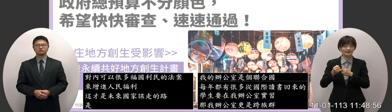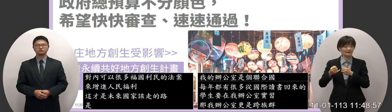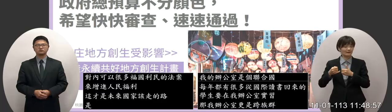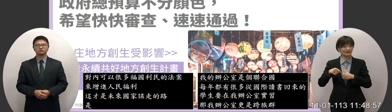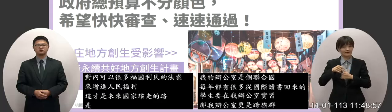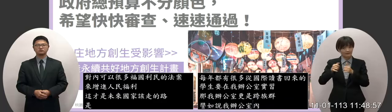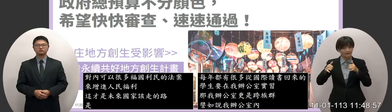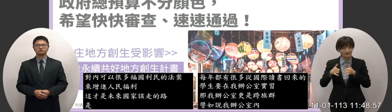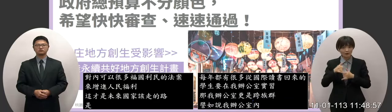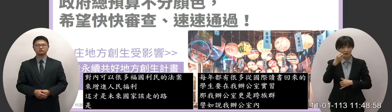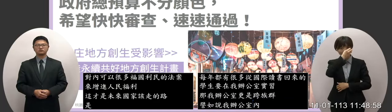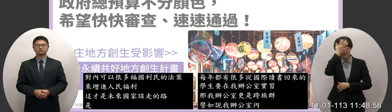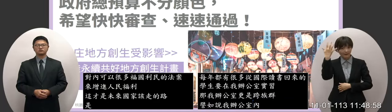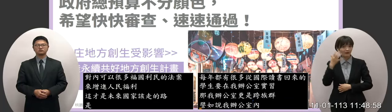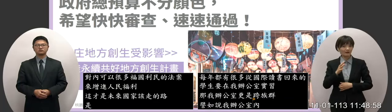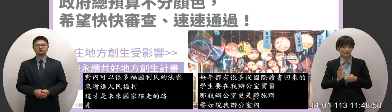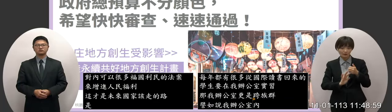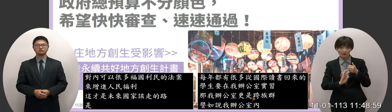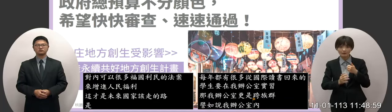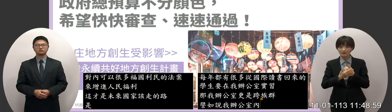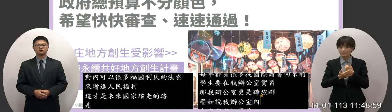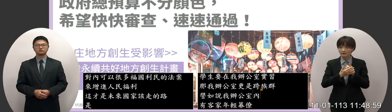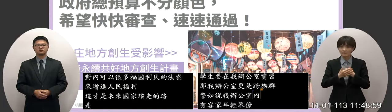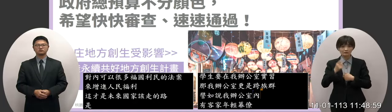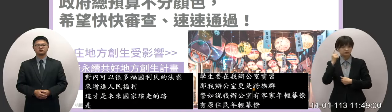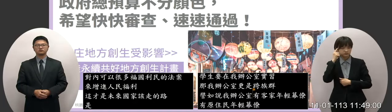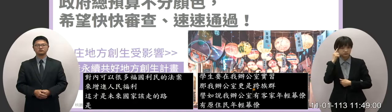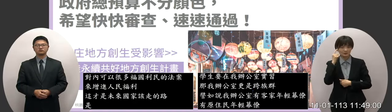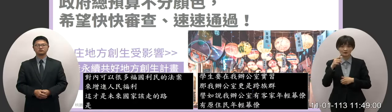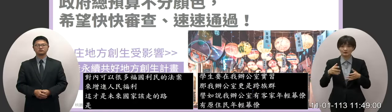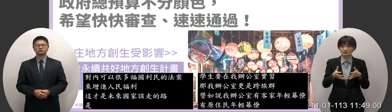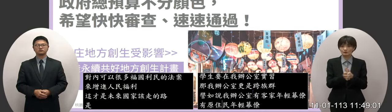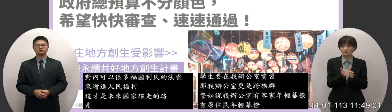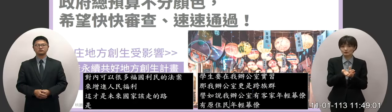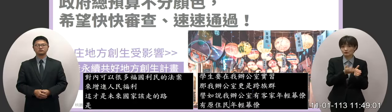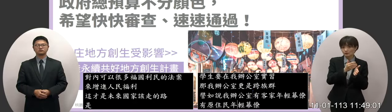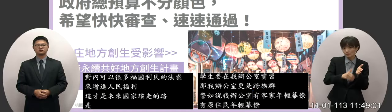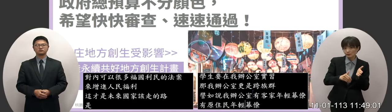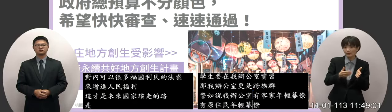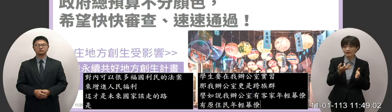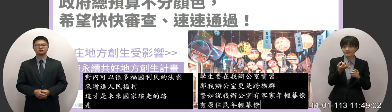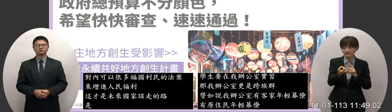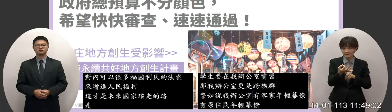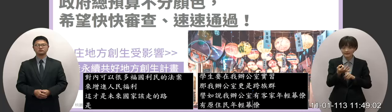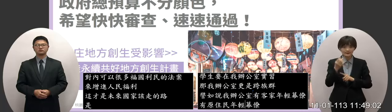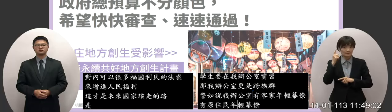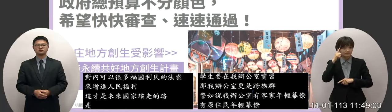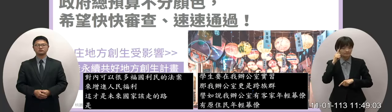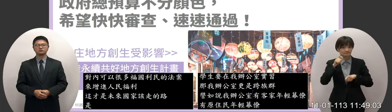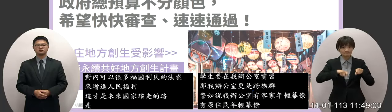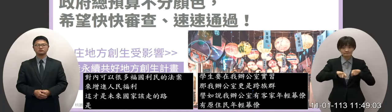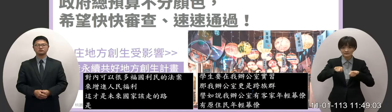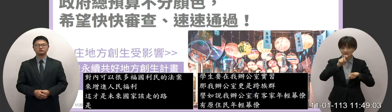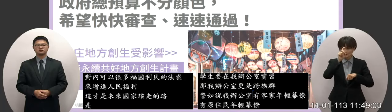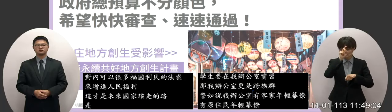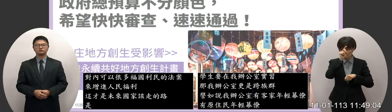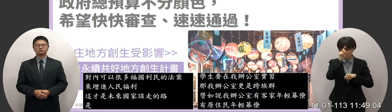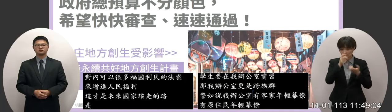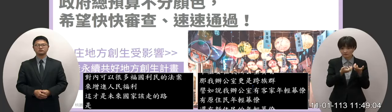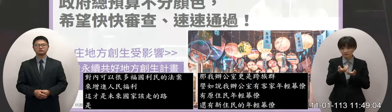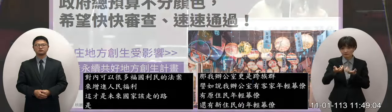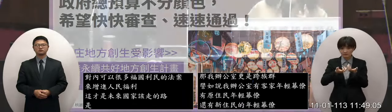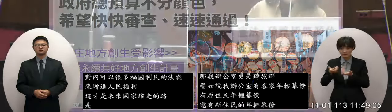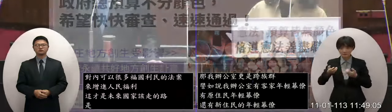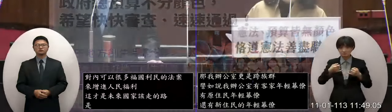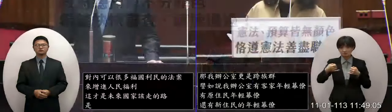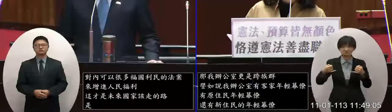年轻世代都针对总预算不分族群，就是要让不分颜色的总预算快快